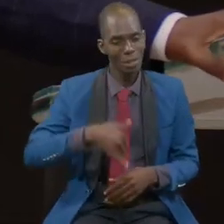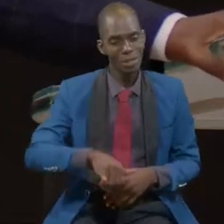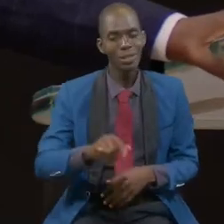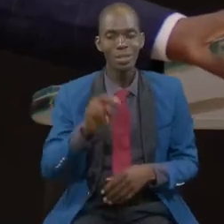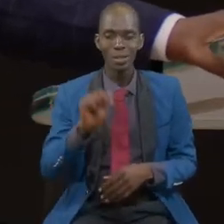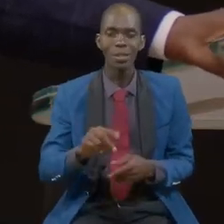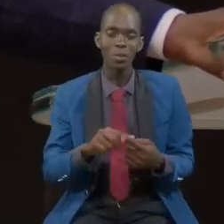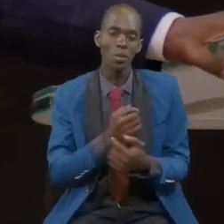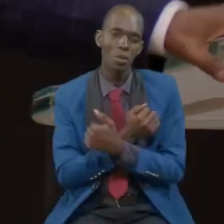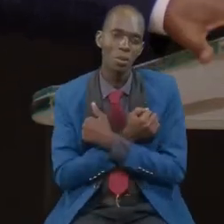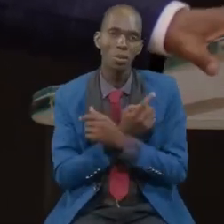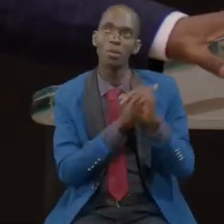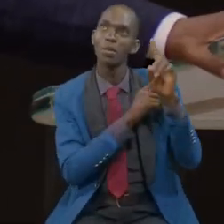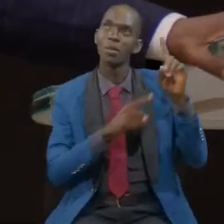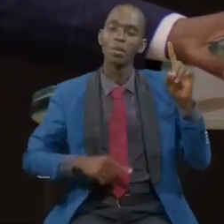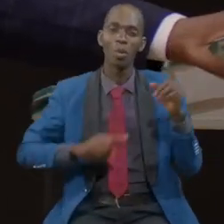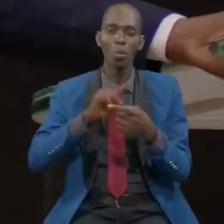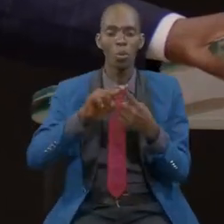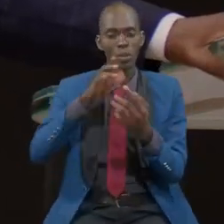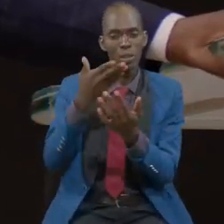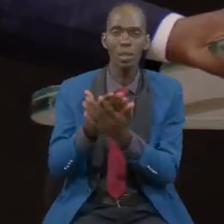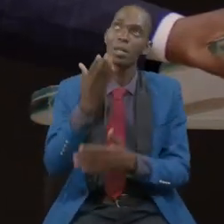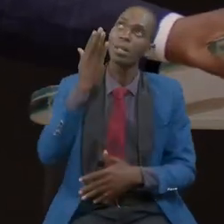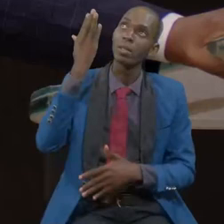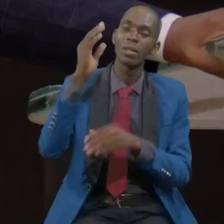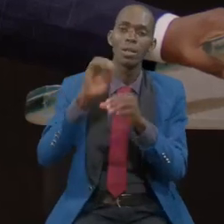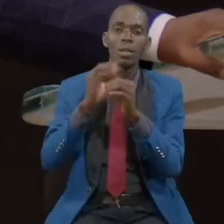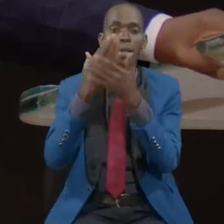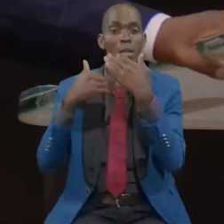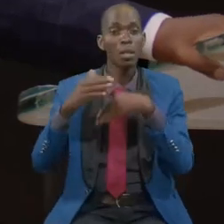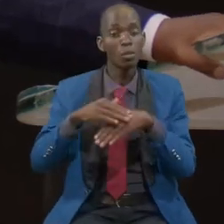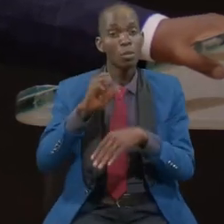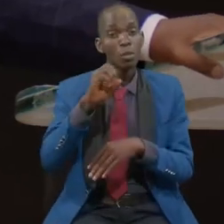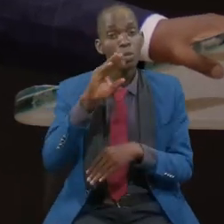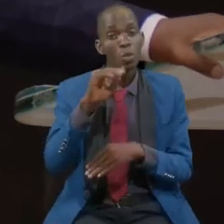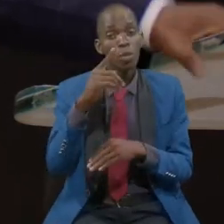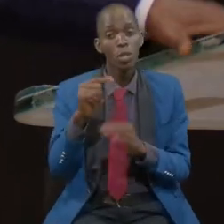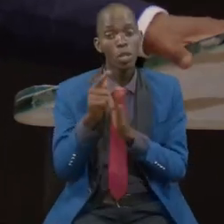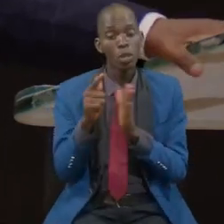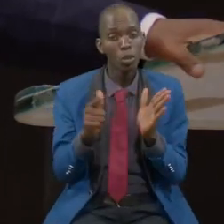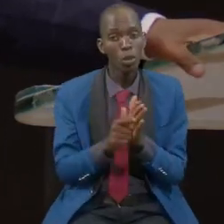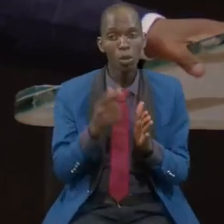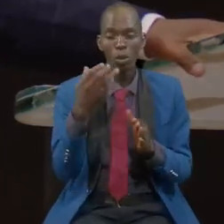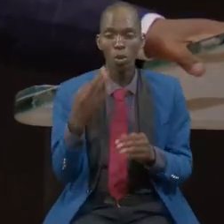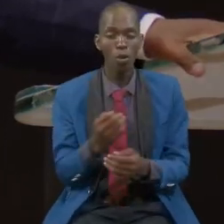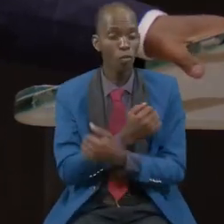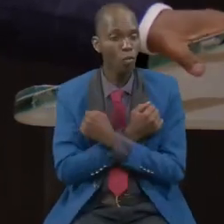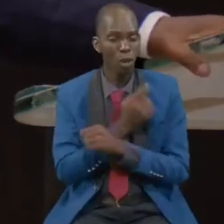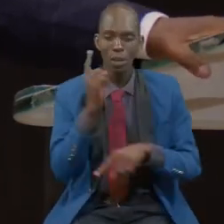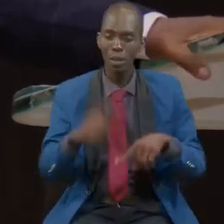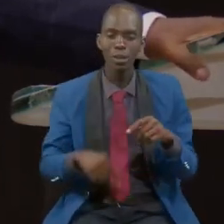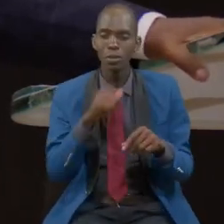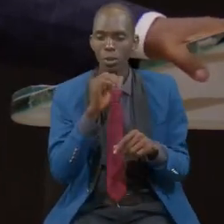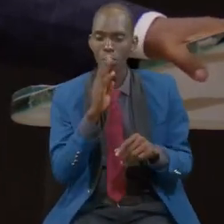nous allons toujours aimer le Seigneur, arriver au ciel. Donc, la loi d'amour ne peut